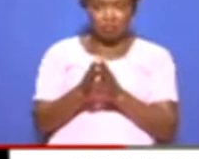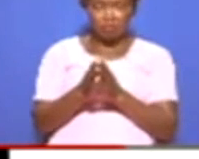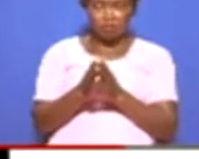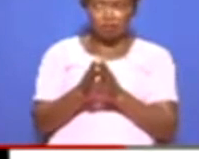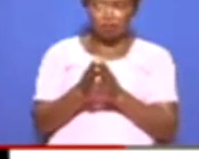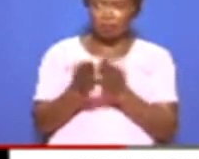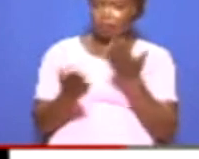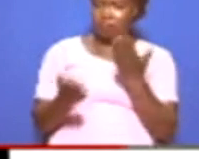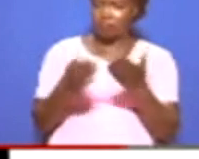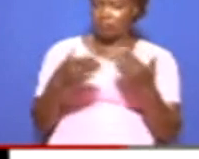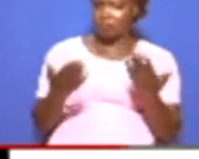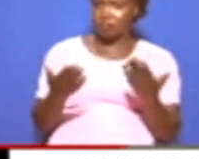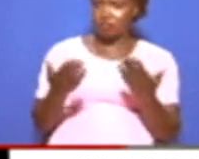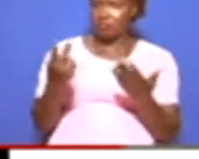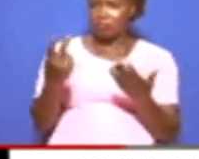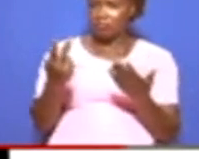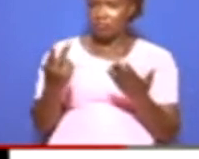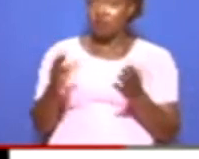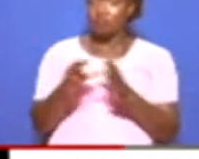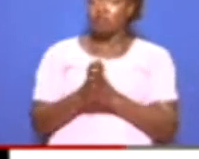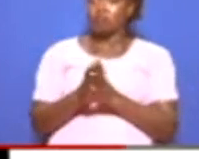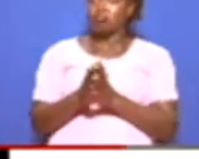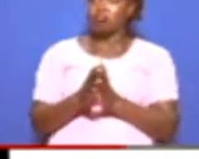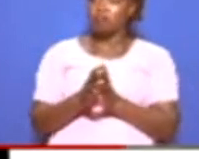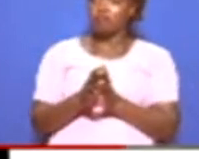katika taaluma hizo mbili? Na